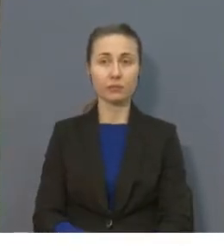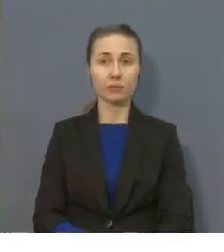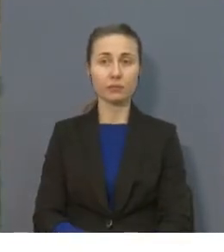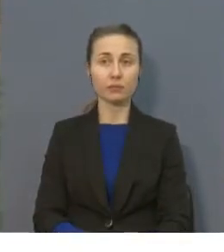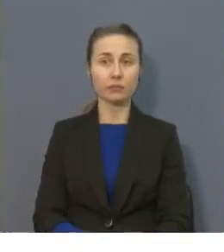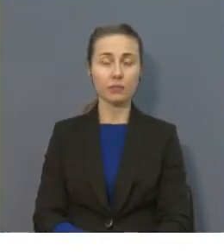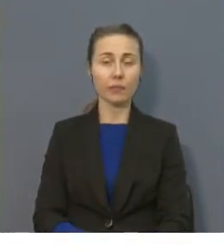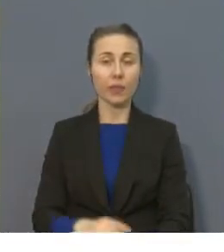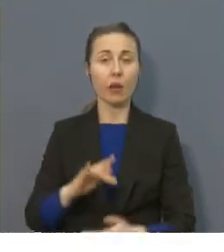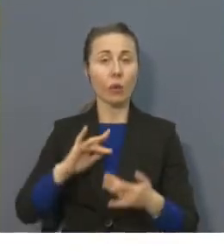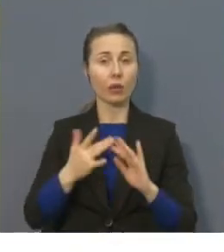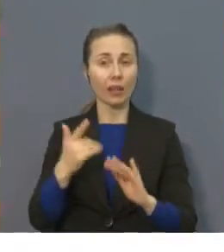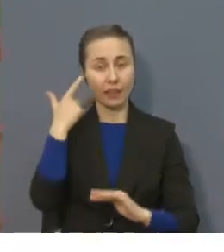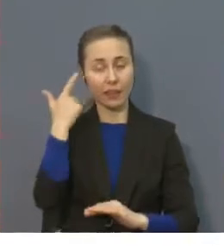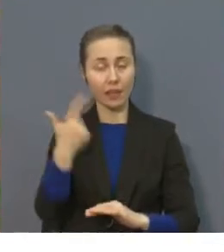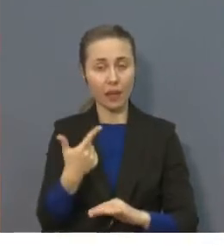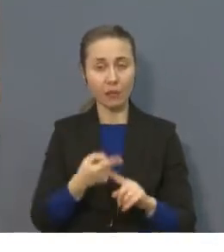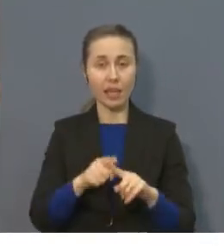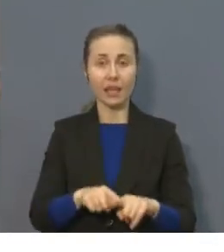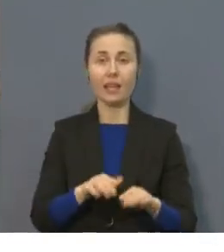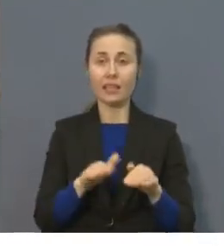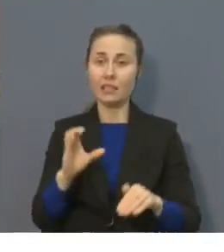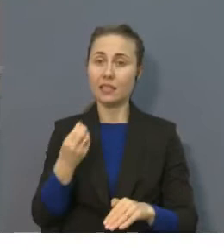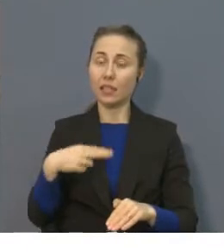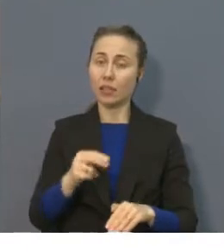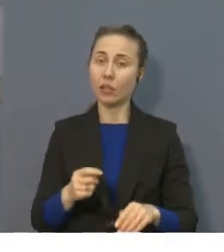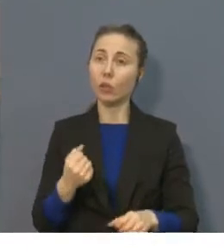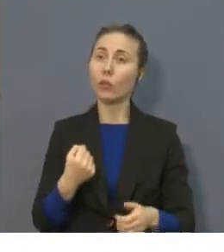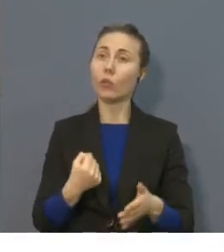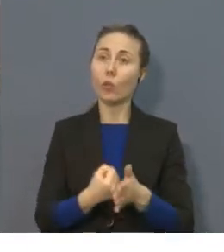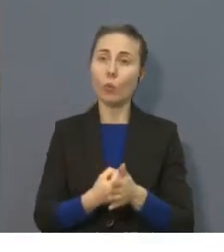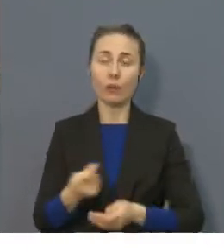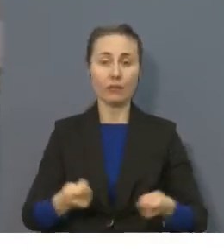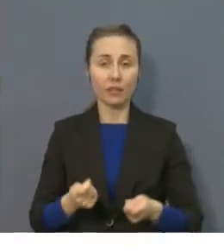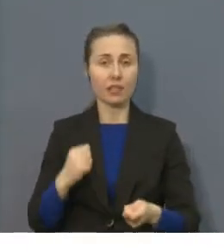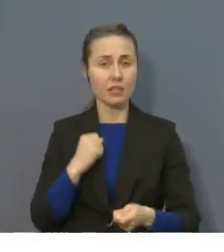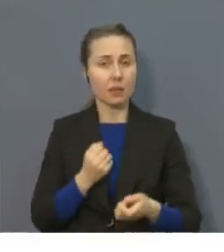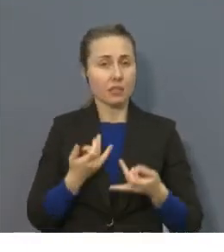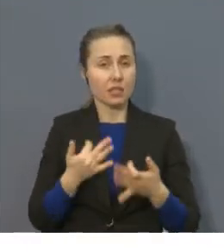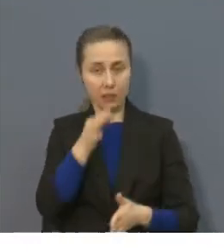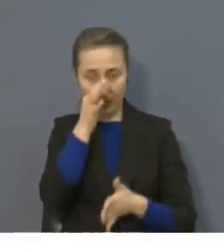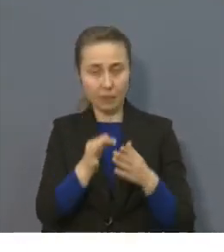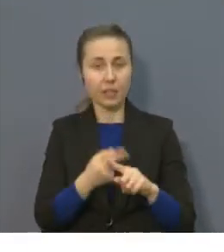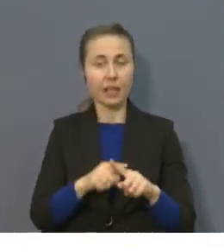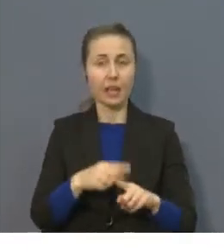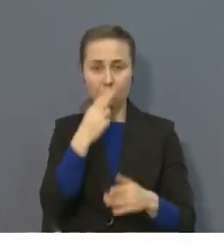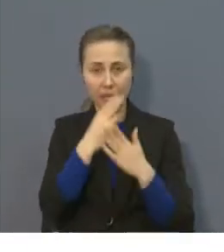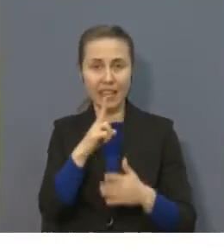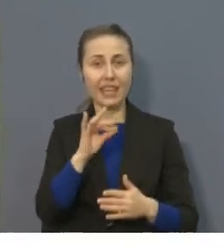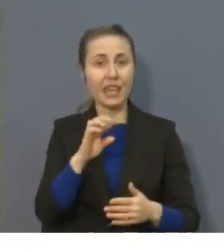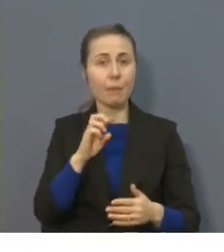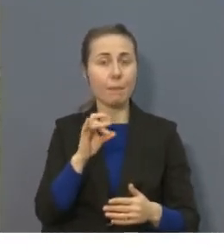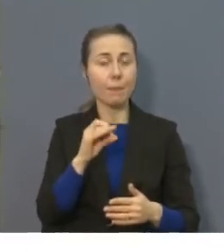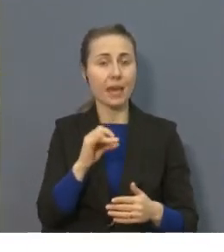Балабақшадан бастап үкіметке дейін жұмысын онлайнға оңтайлағанда IT-сауаттылық сұранысқа ие қабілеттің бір екеніне көз жетті.